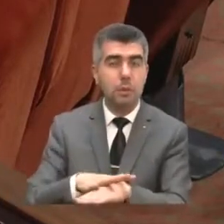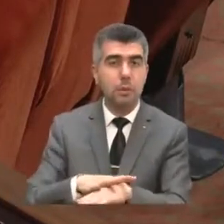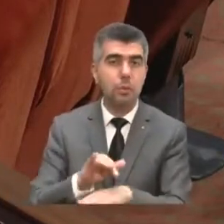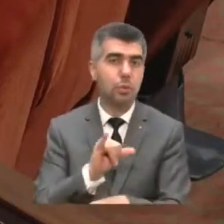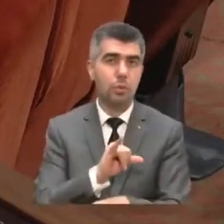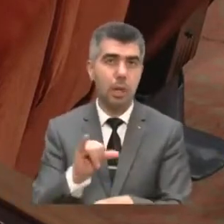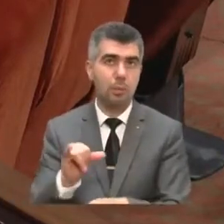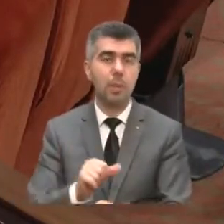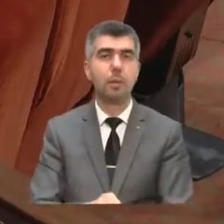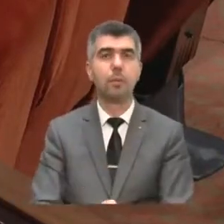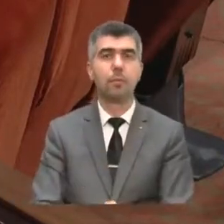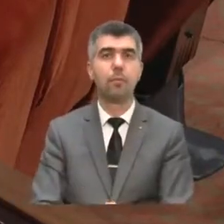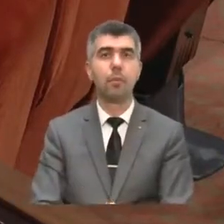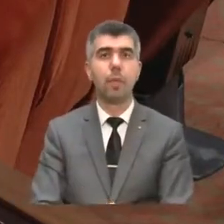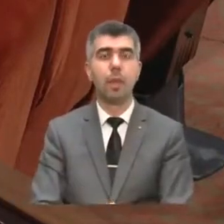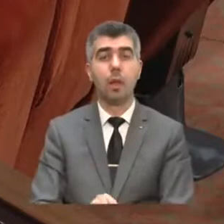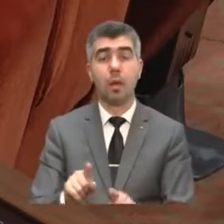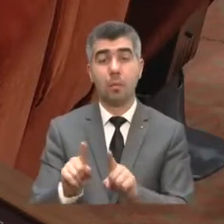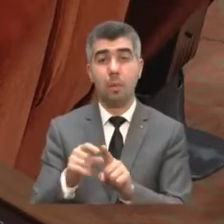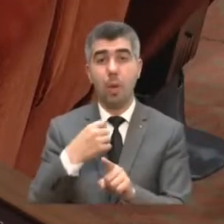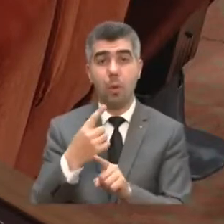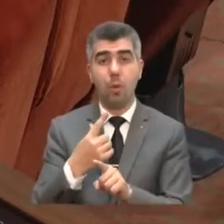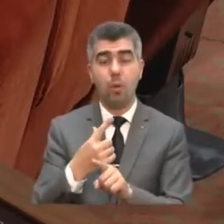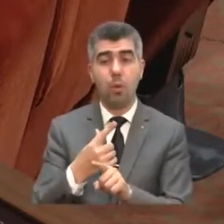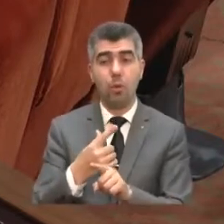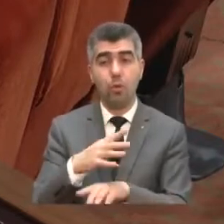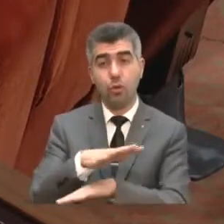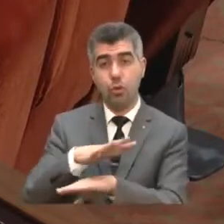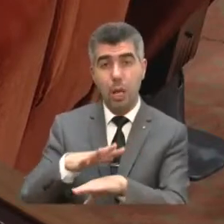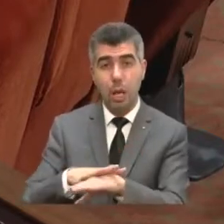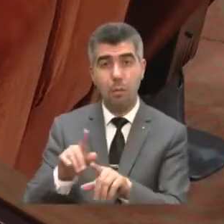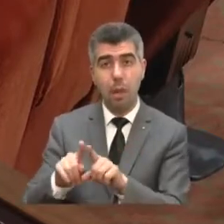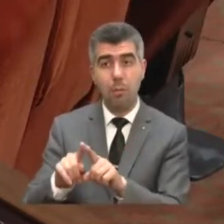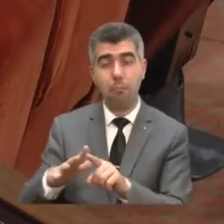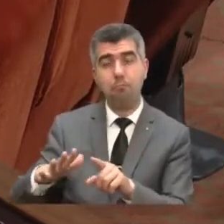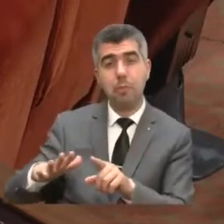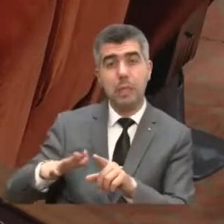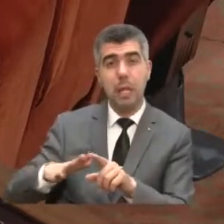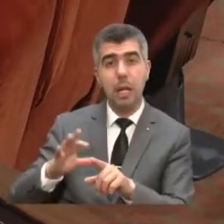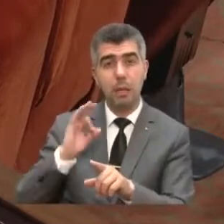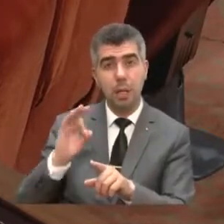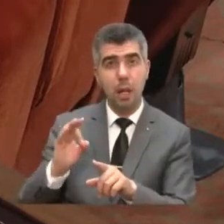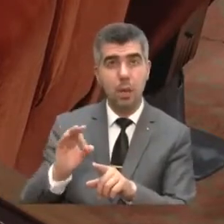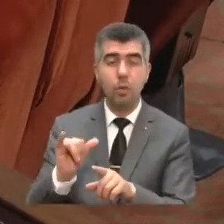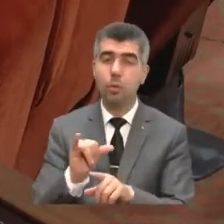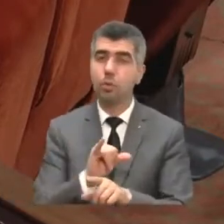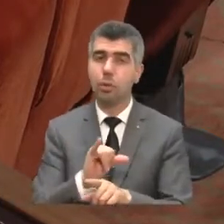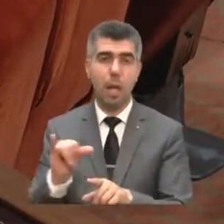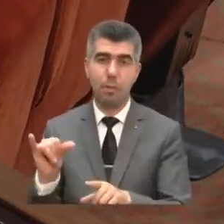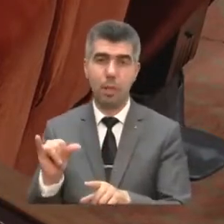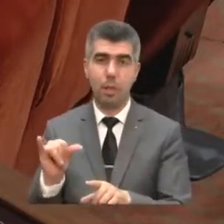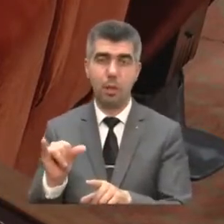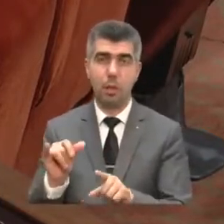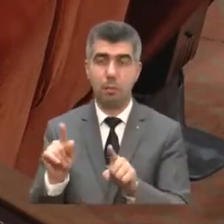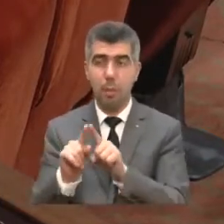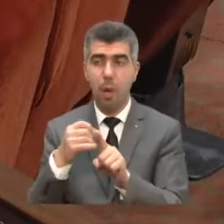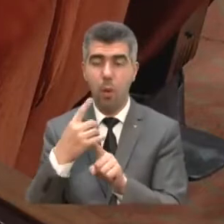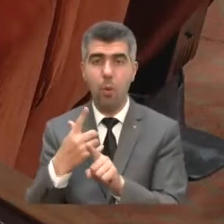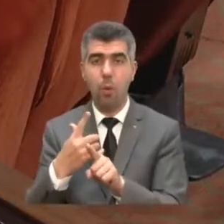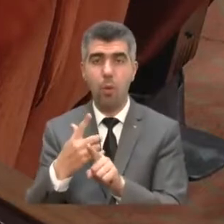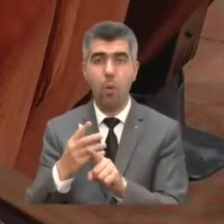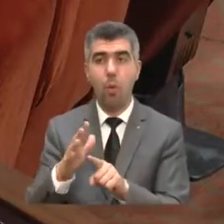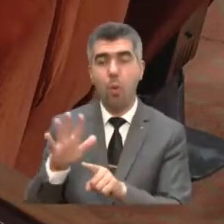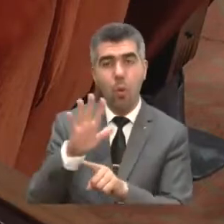وما نعطيوش الجهه مهمه اللي يقدر الاقليم يتكلف بها، وما نعطيوش الاقليم مهمه اللي يقدر